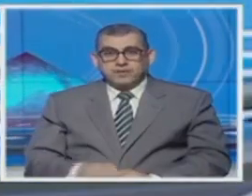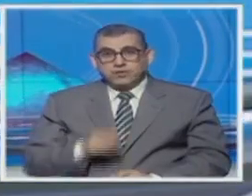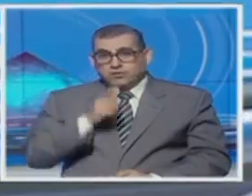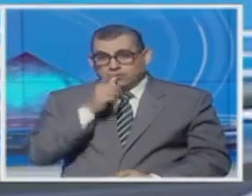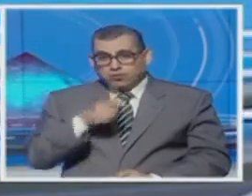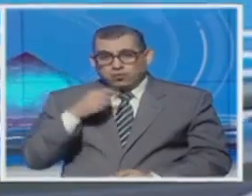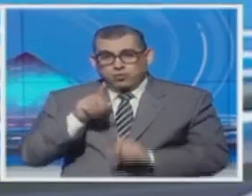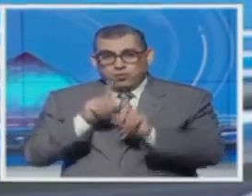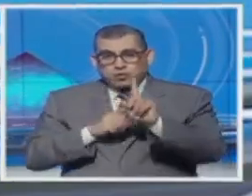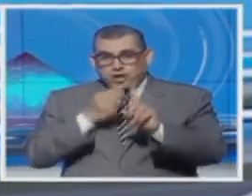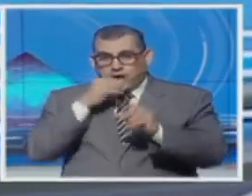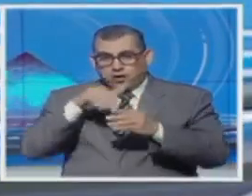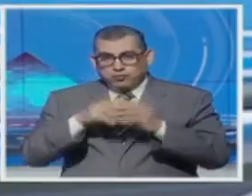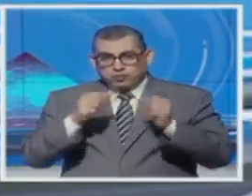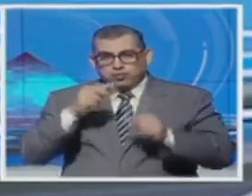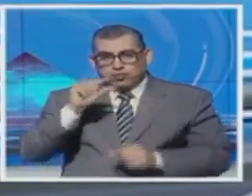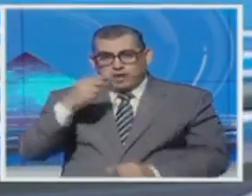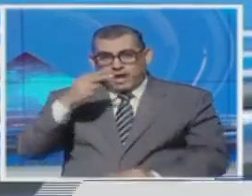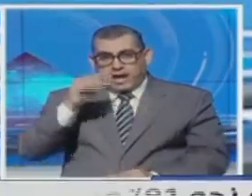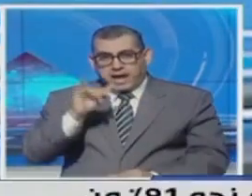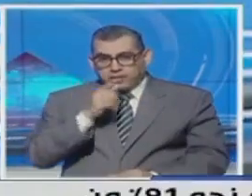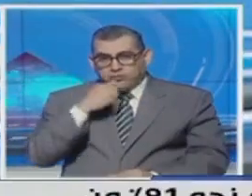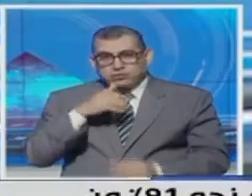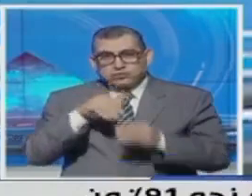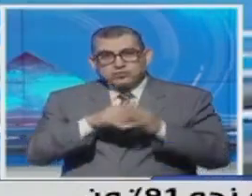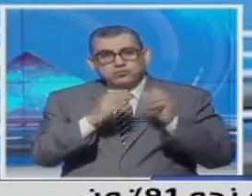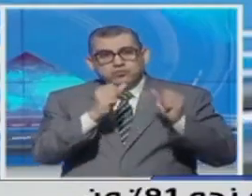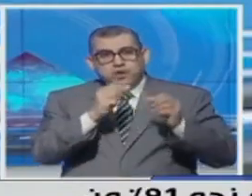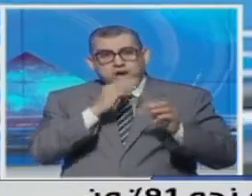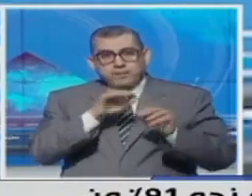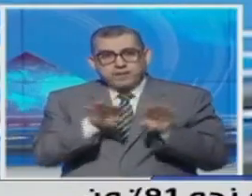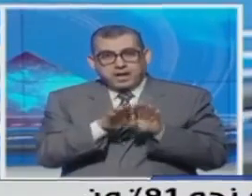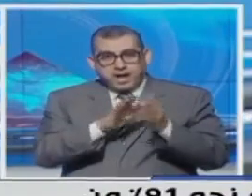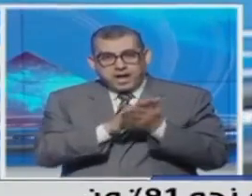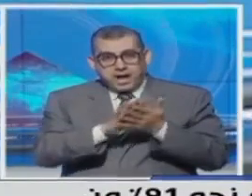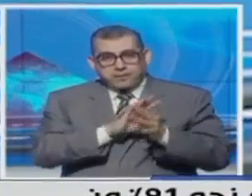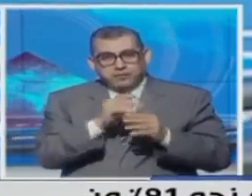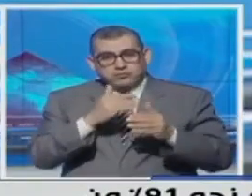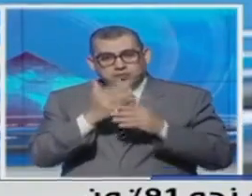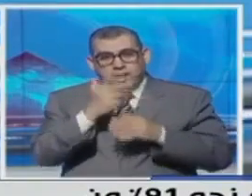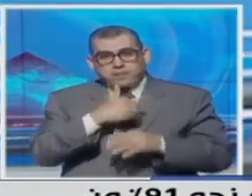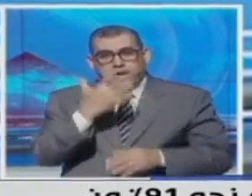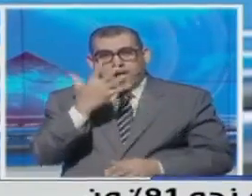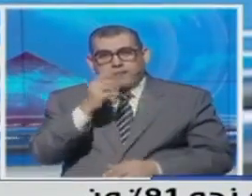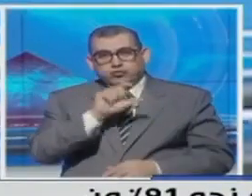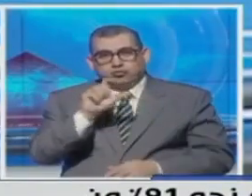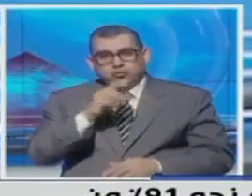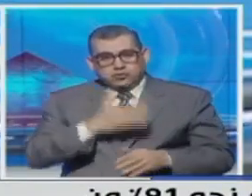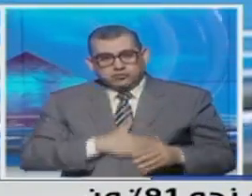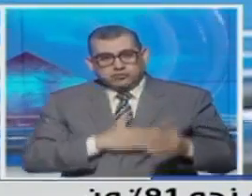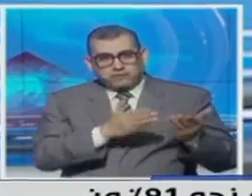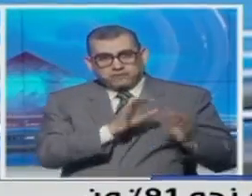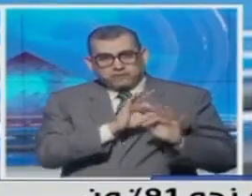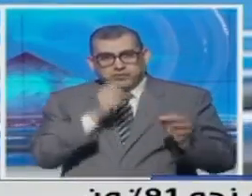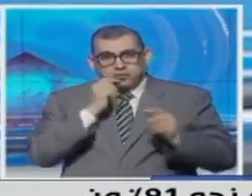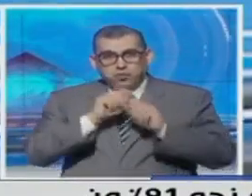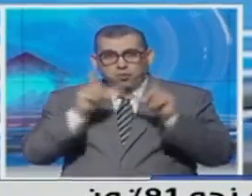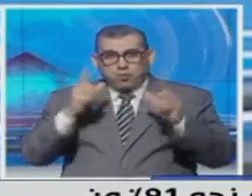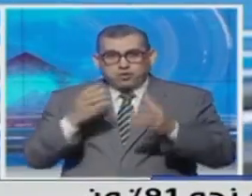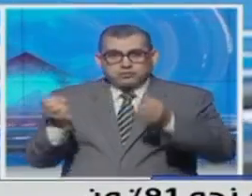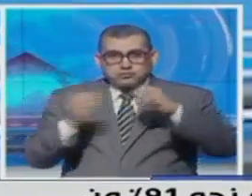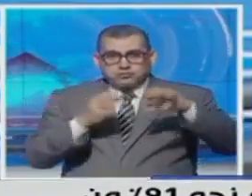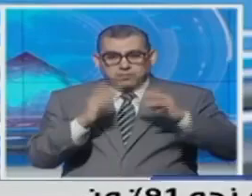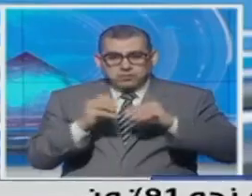قال وزير التموين علي المصلحي إن الاحتياطي الاستراتيجي من القمح يكفي نحو 5 أشهر، موضحا أن حجم